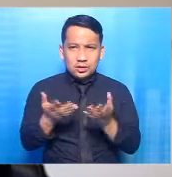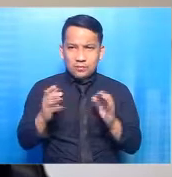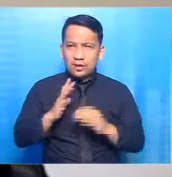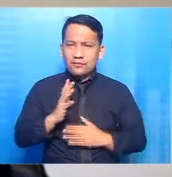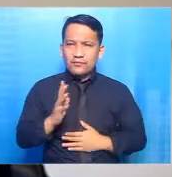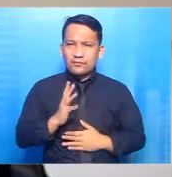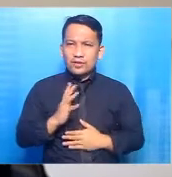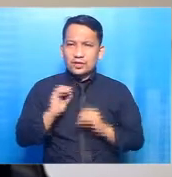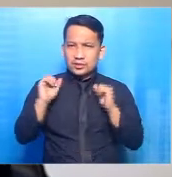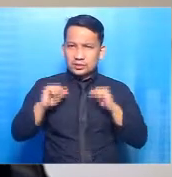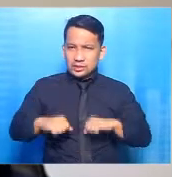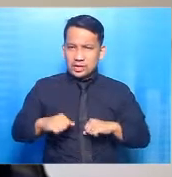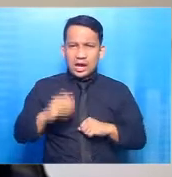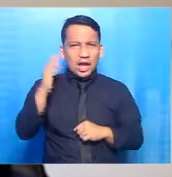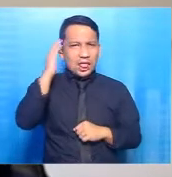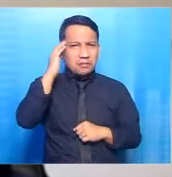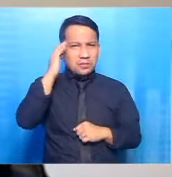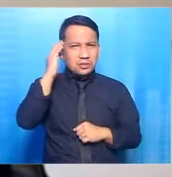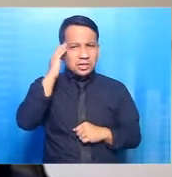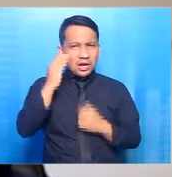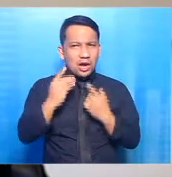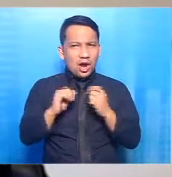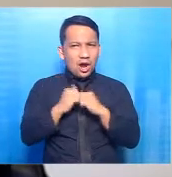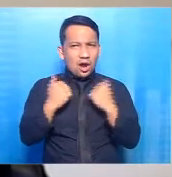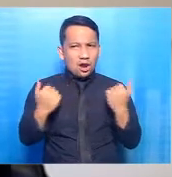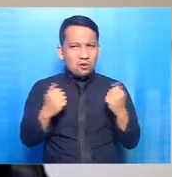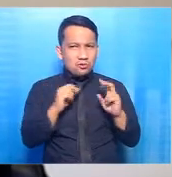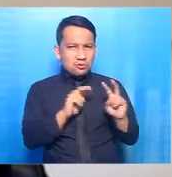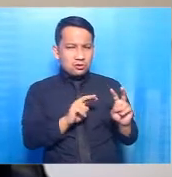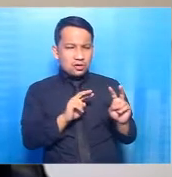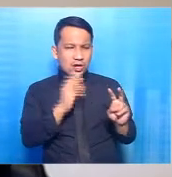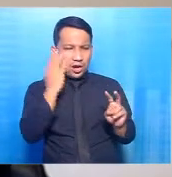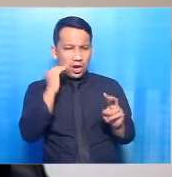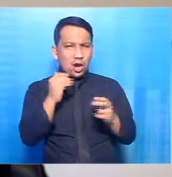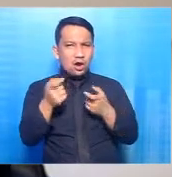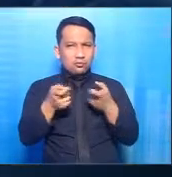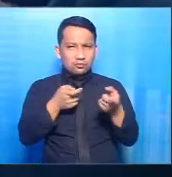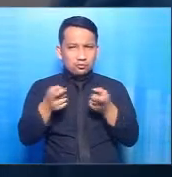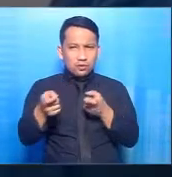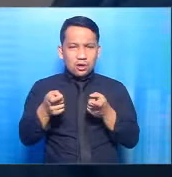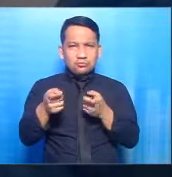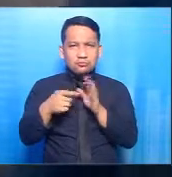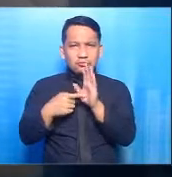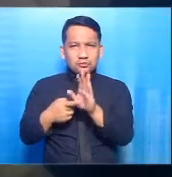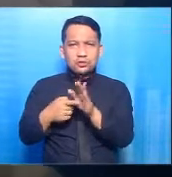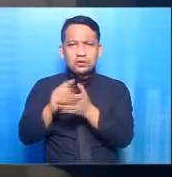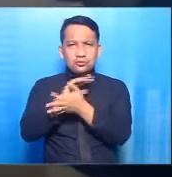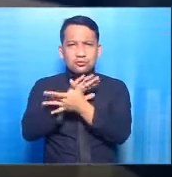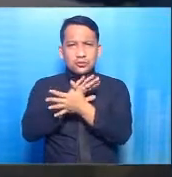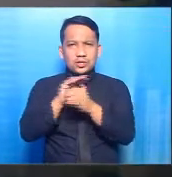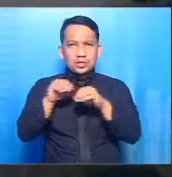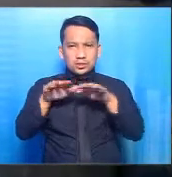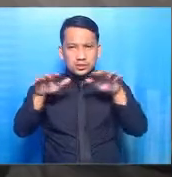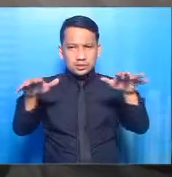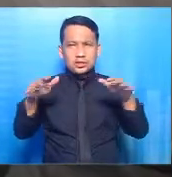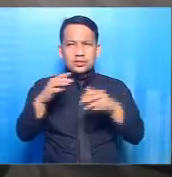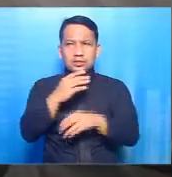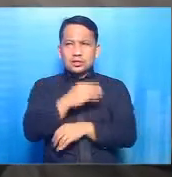sila at gamay na sila how to handle our COVID-19 cases. No? So if you would notice, we